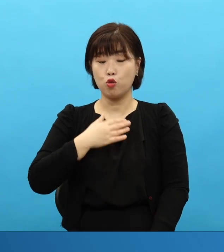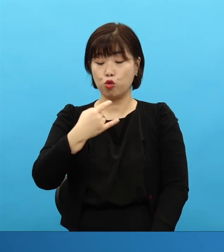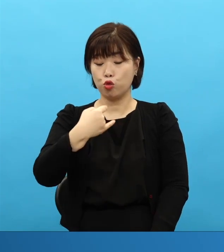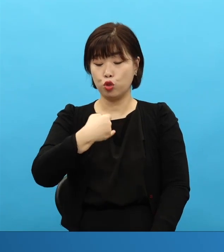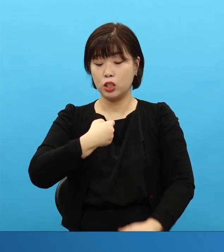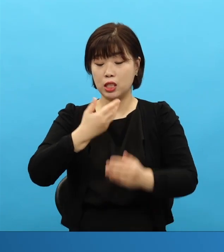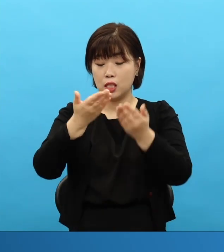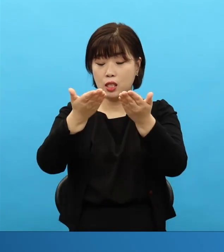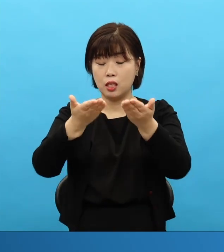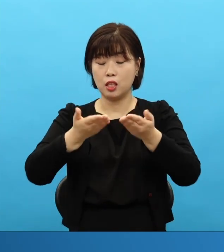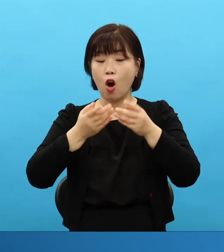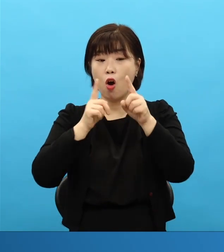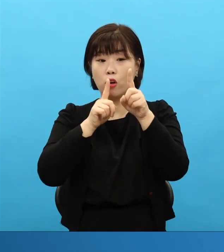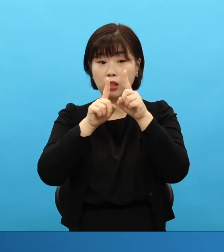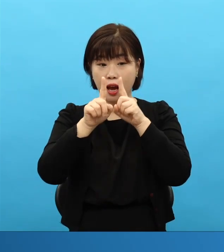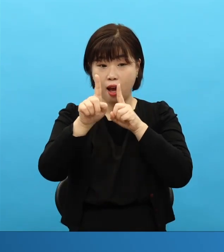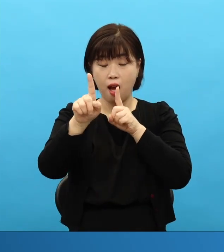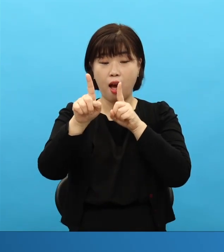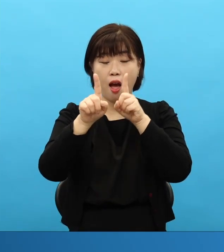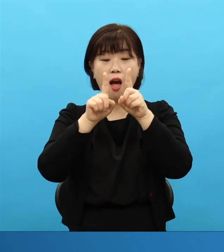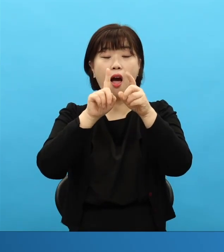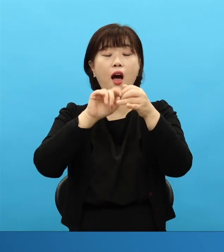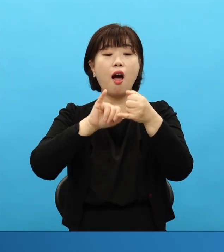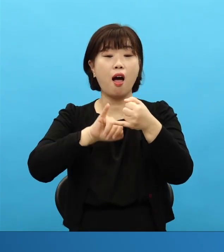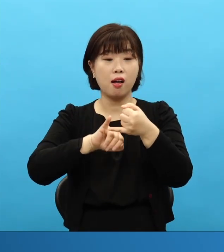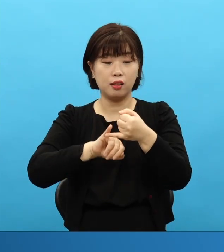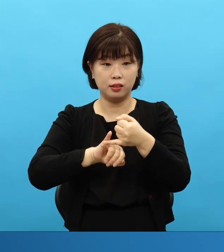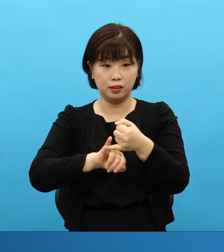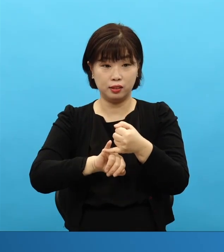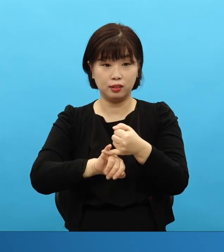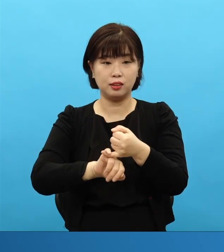내게 주신 언약